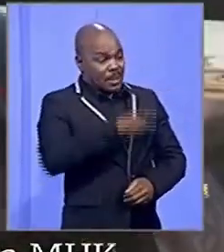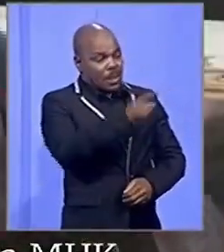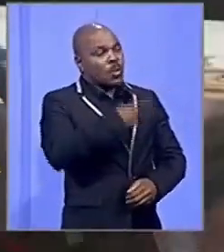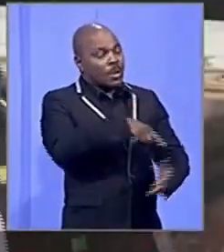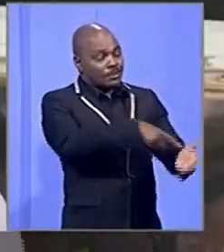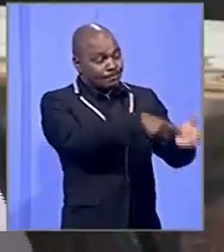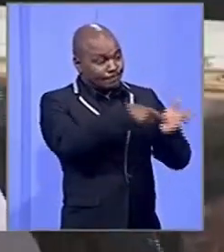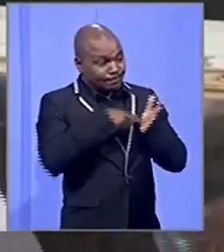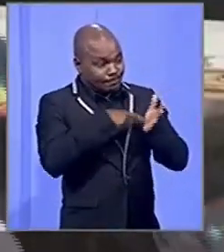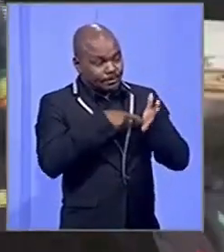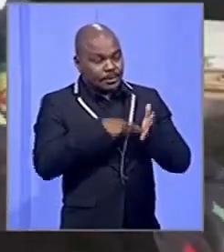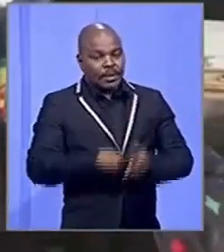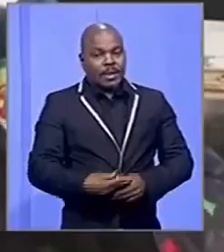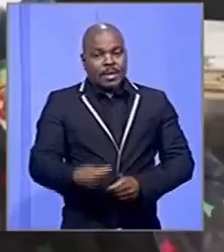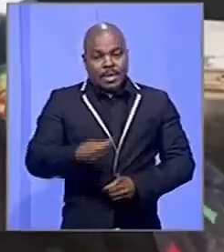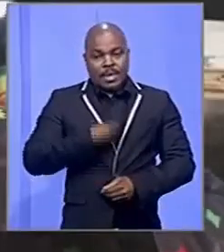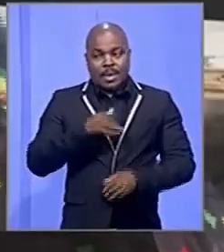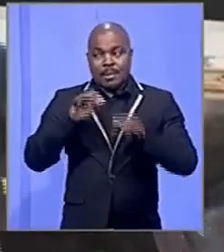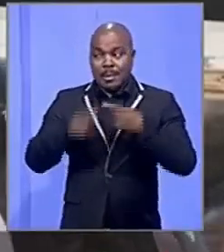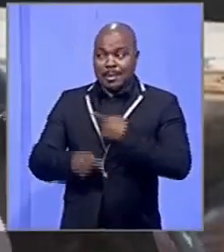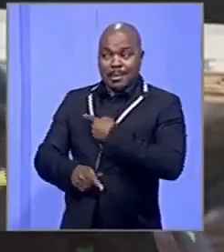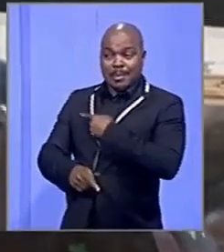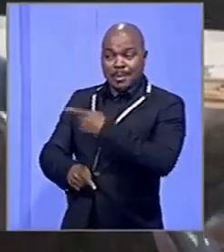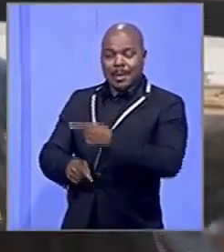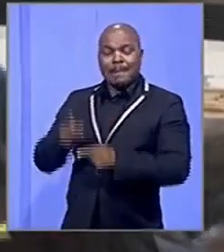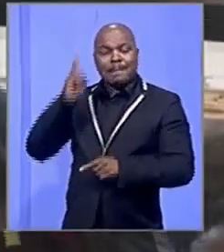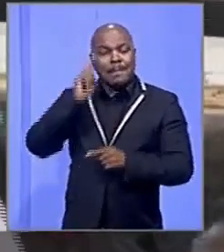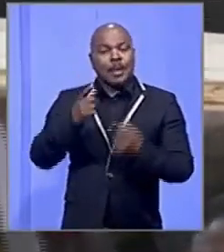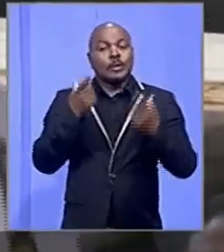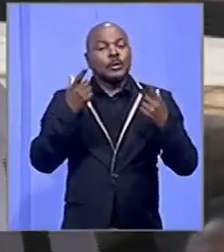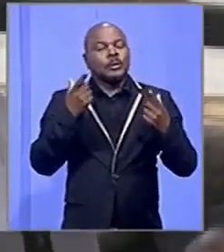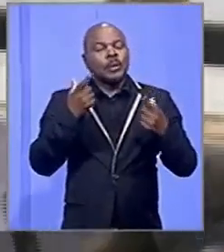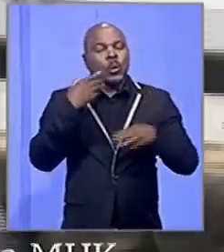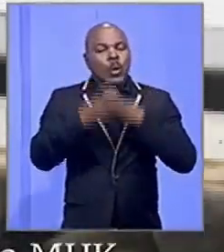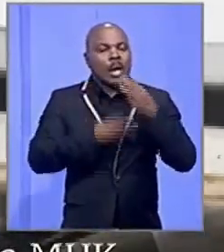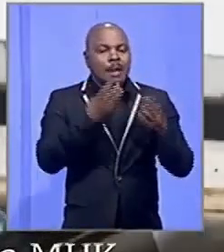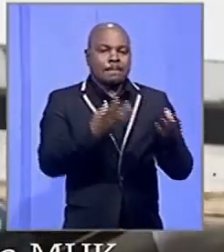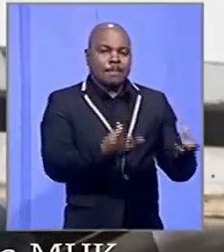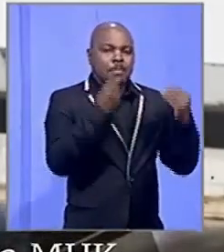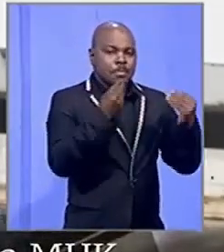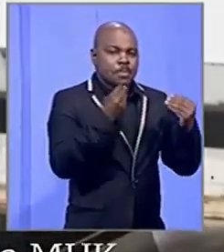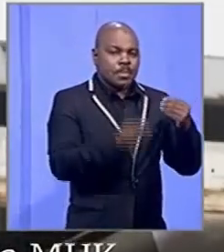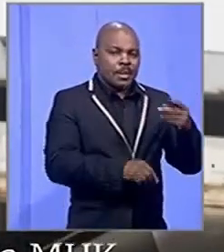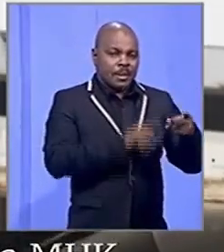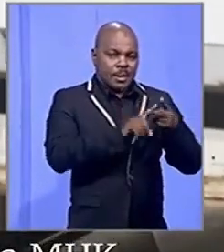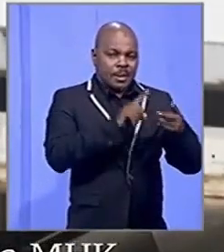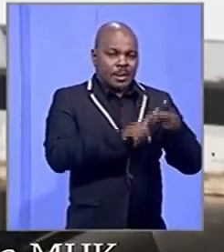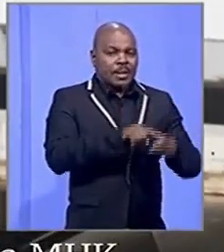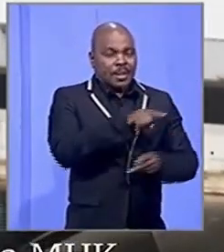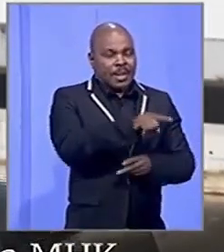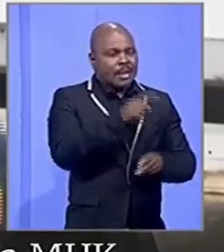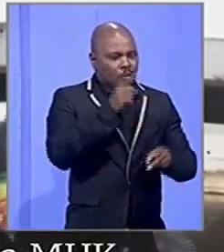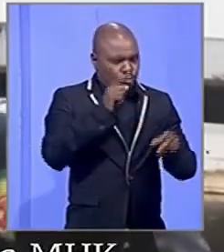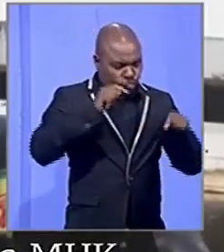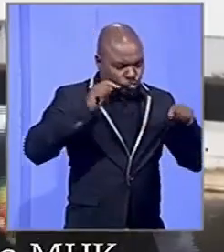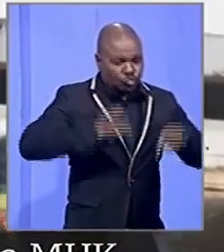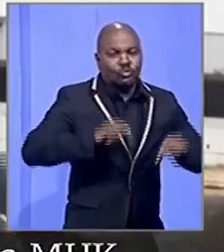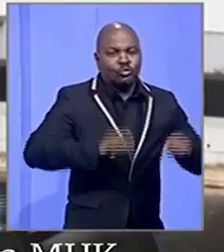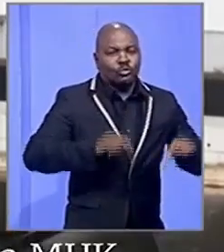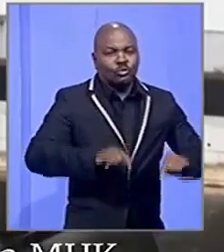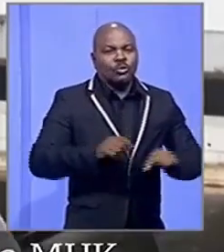these young people here must be employed, and such must happen